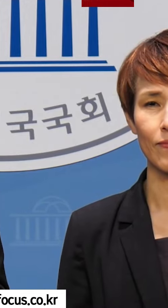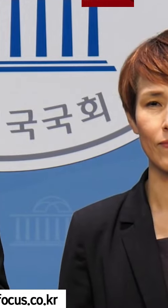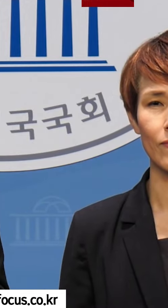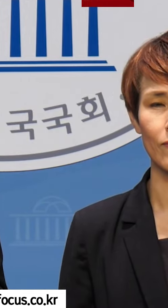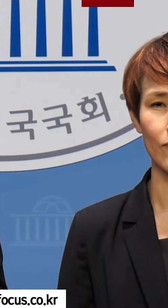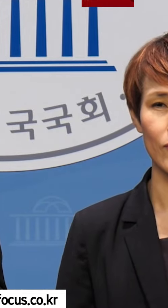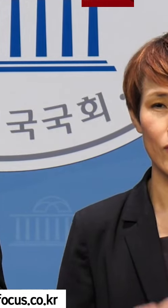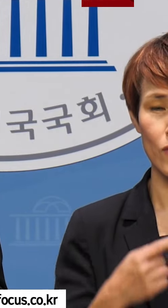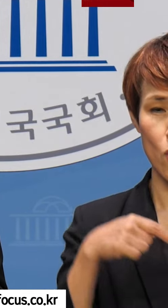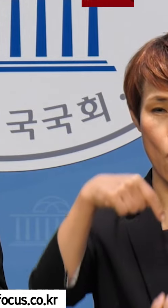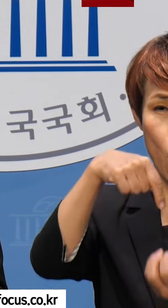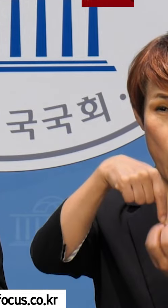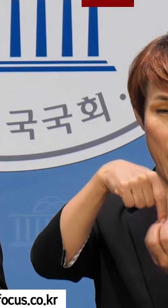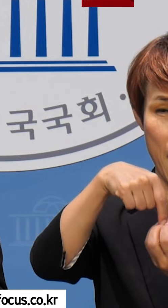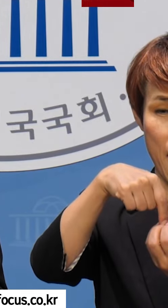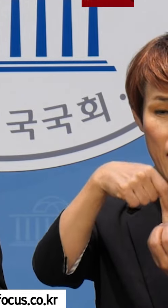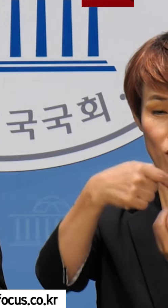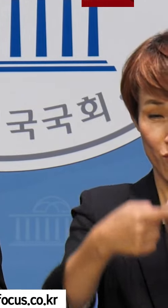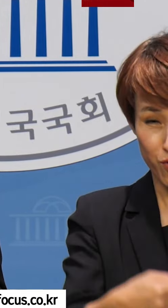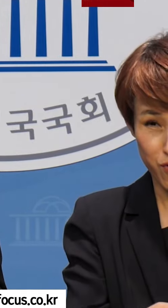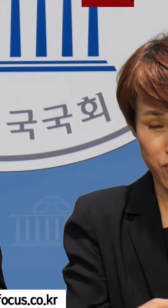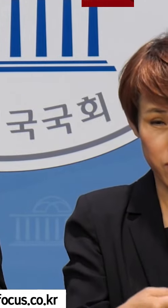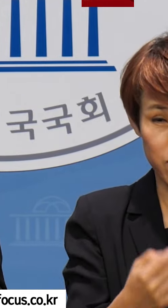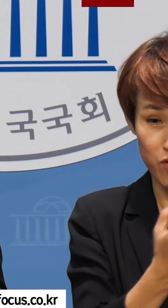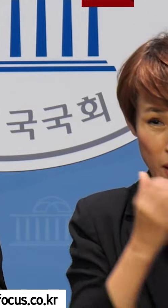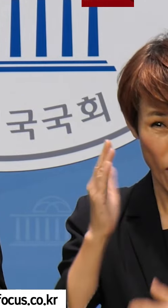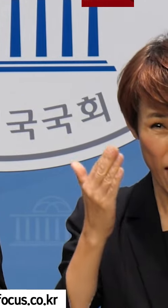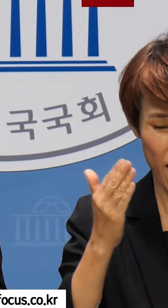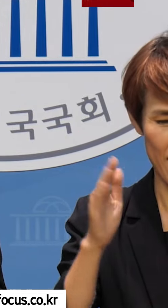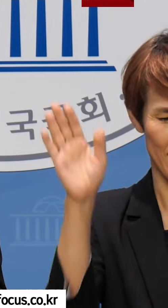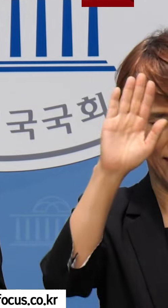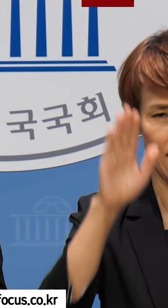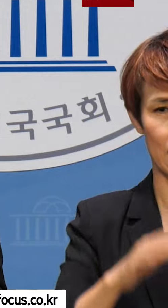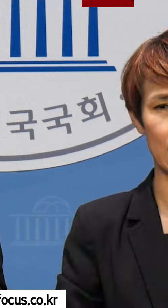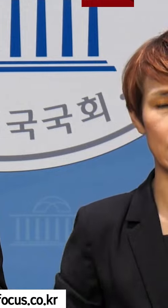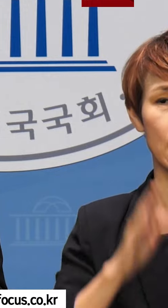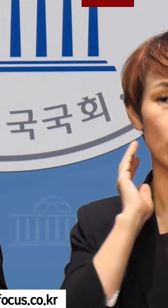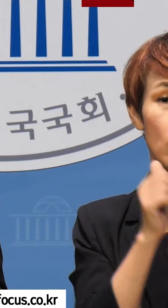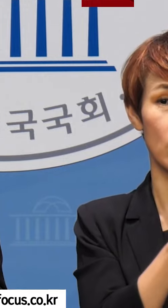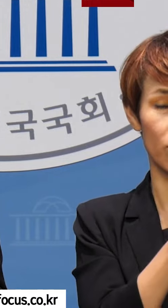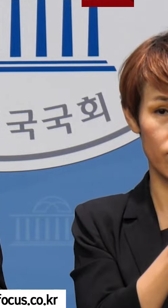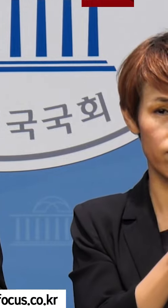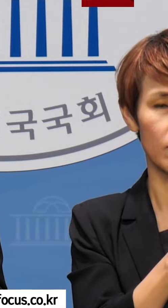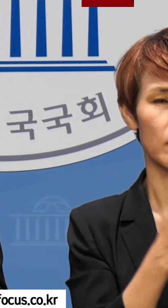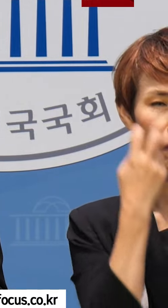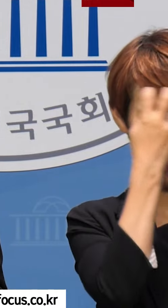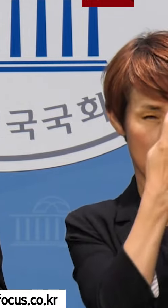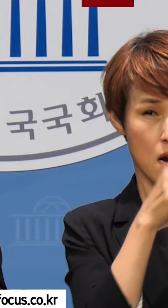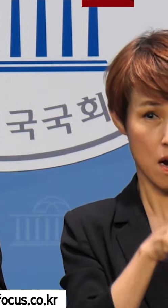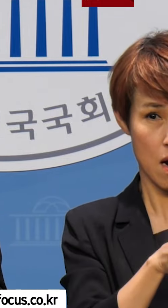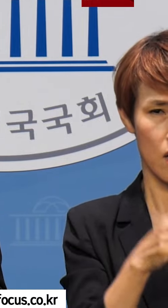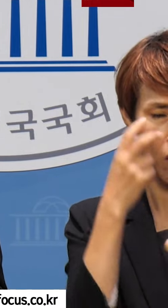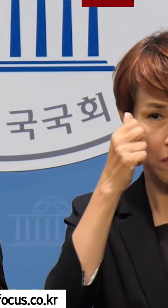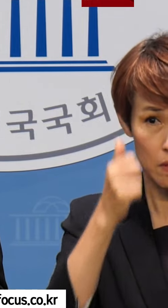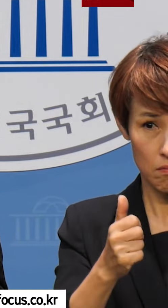호박의 줄은 검찰인사 김건희 여사 의욕 수사의 핵심은 검찰의 수사 의지입니다